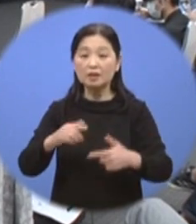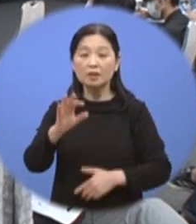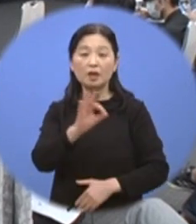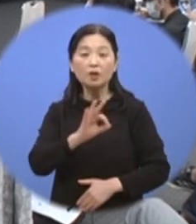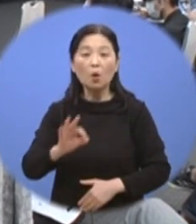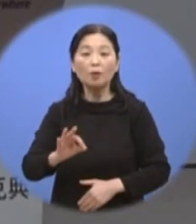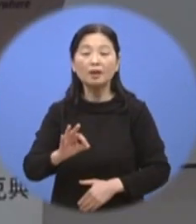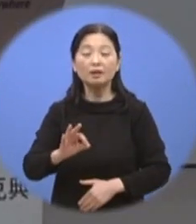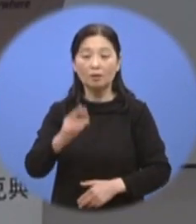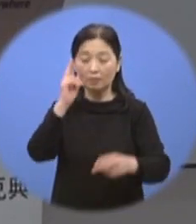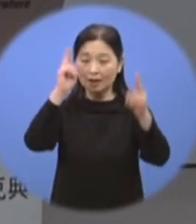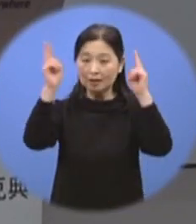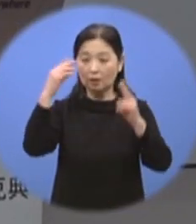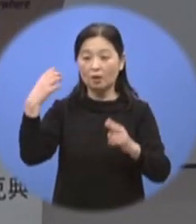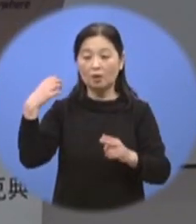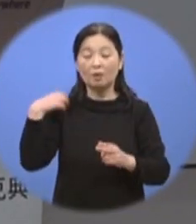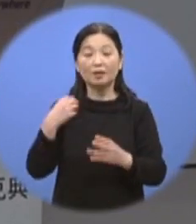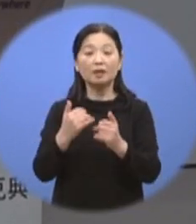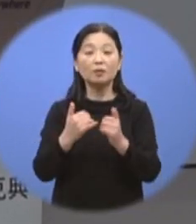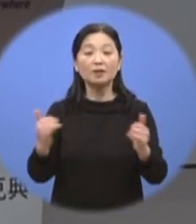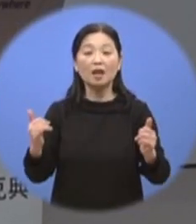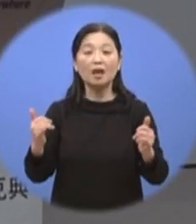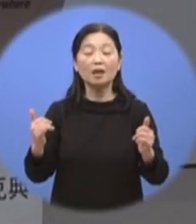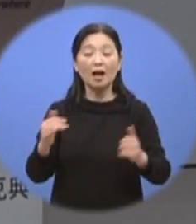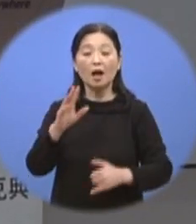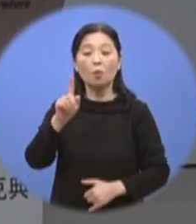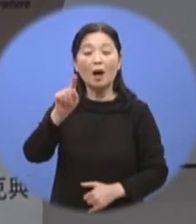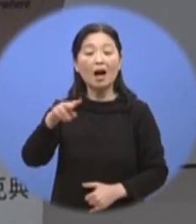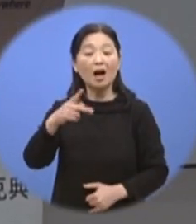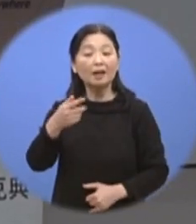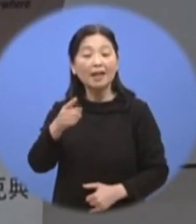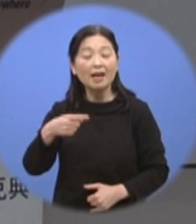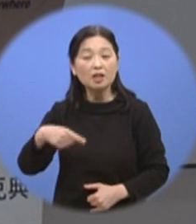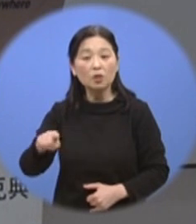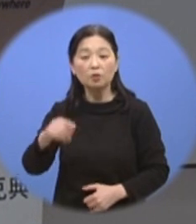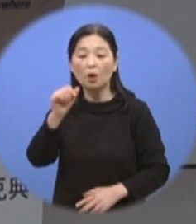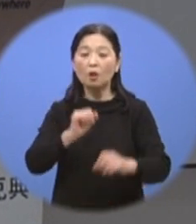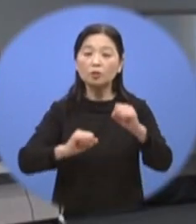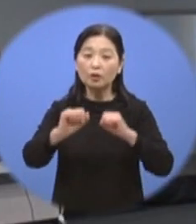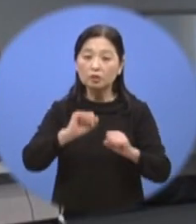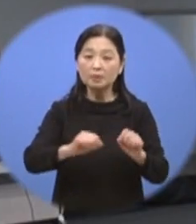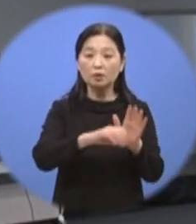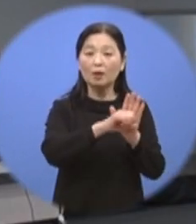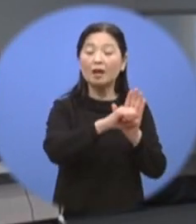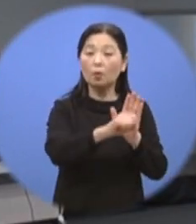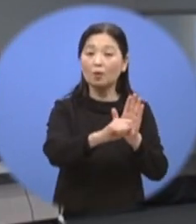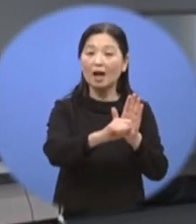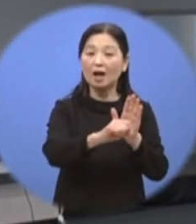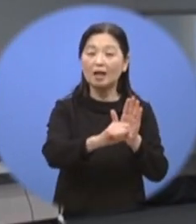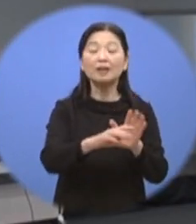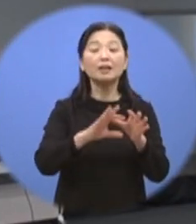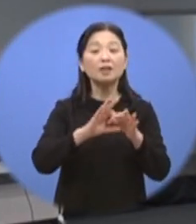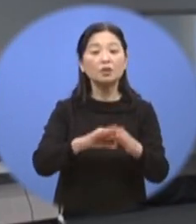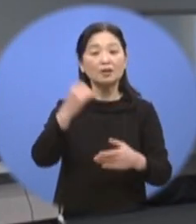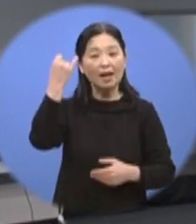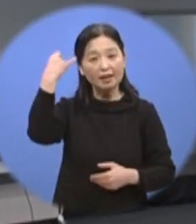担当者がワーケーションに関する取り組みやワーケーションがもたらす効果などについて意見を交わ